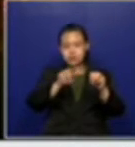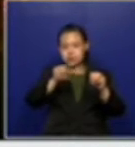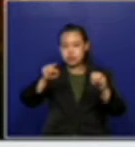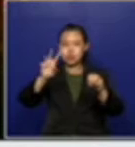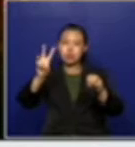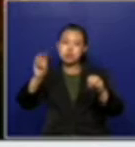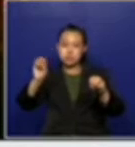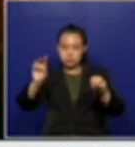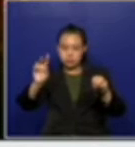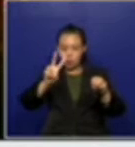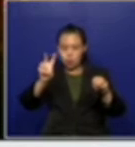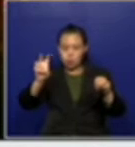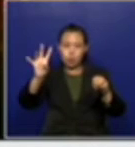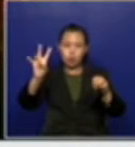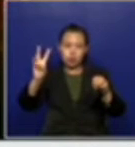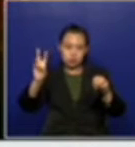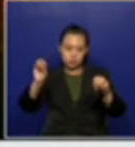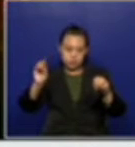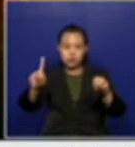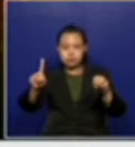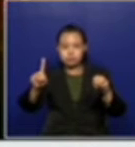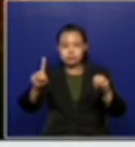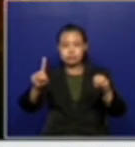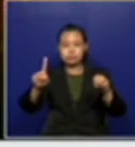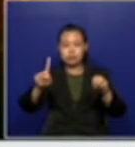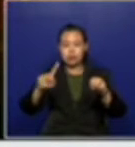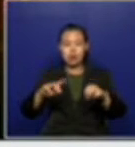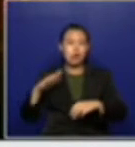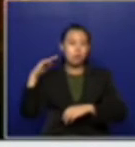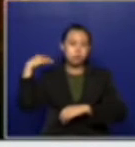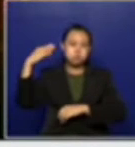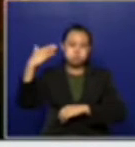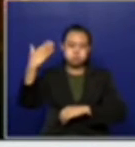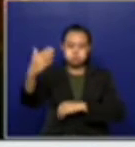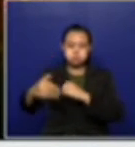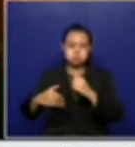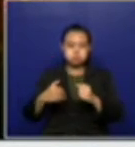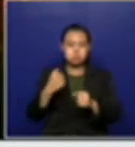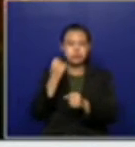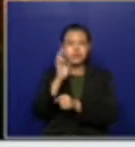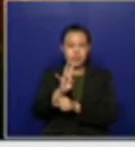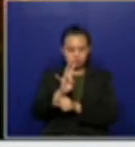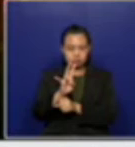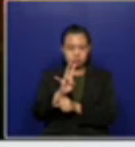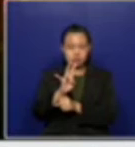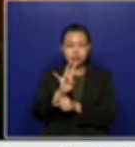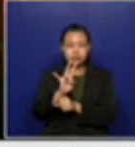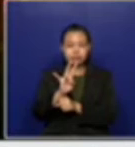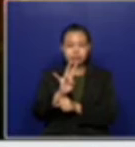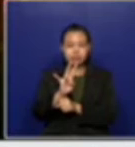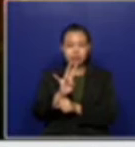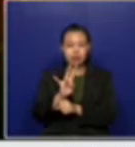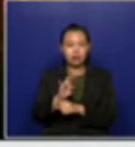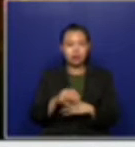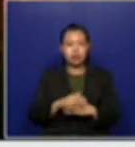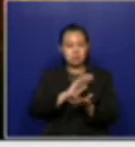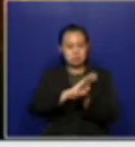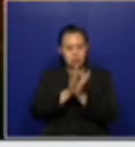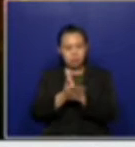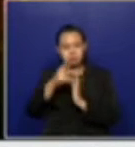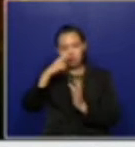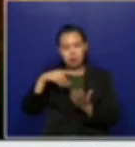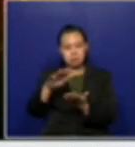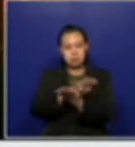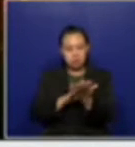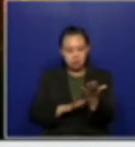261นับถึงวันนี้เวลาผ่านพ้นมา7ปีการปฏิรูปประเทศขาดประสิทธิภาพล้มเหลว